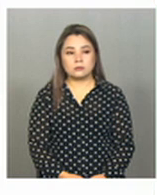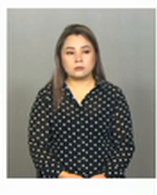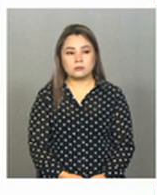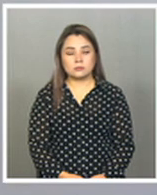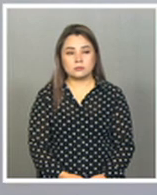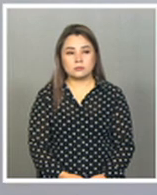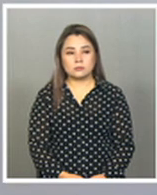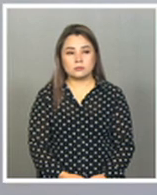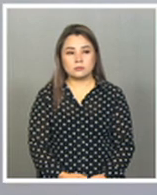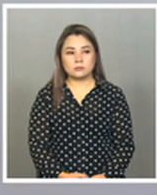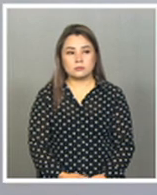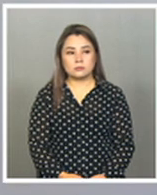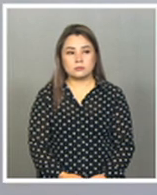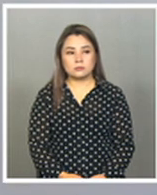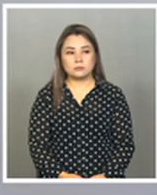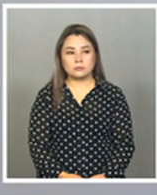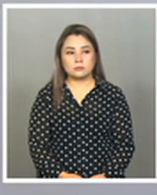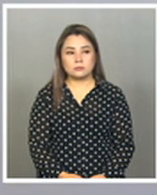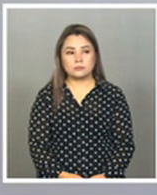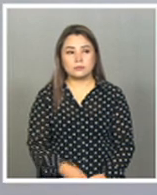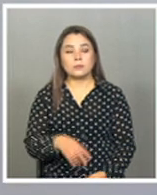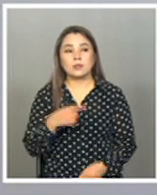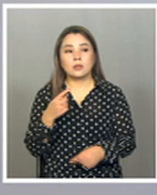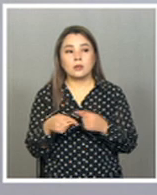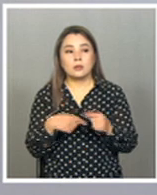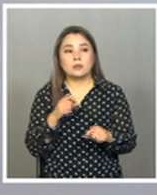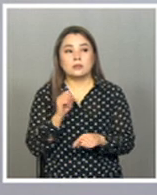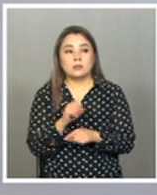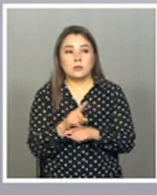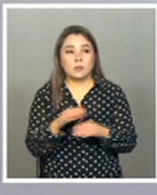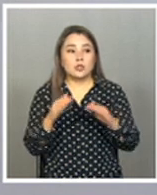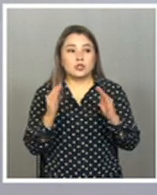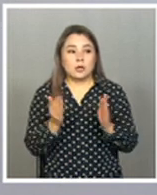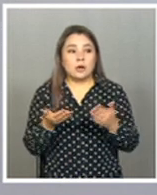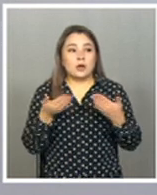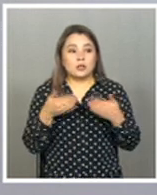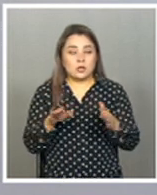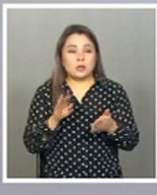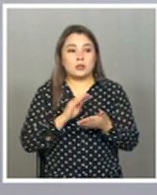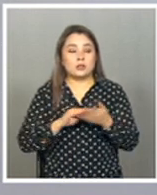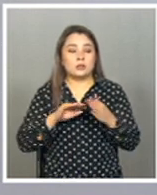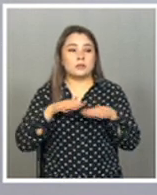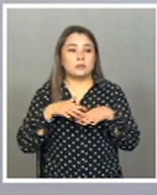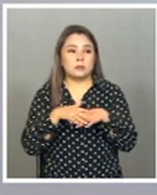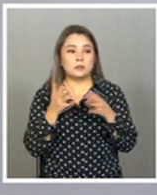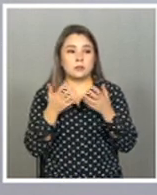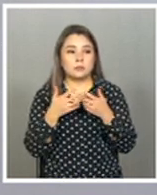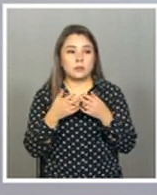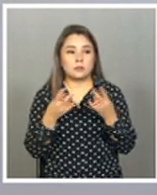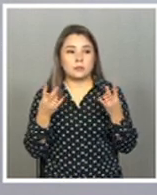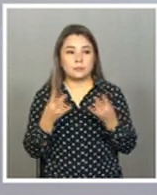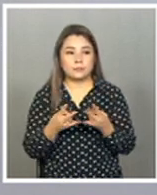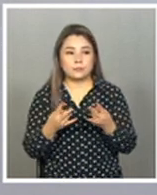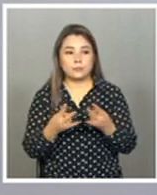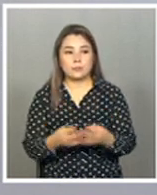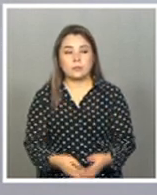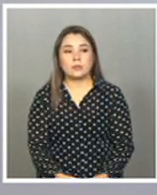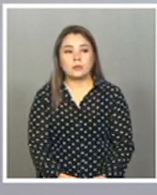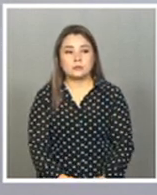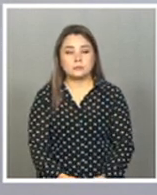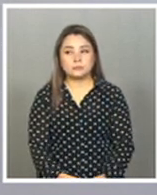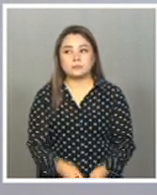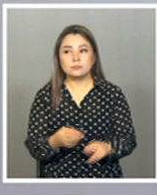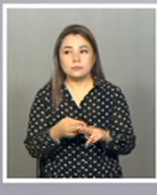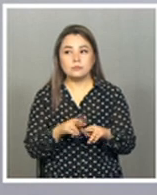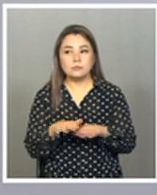екенбіз. Ал енді келесі тапсырма, жақшаны ашып өрнектің мәнін табыңыз. Бұл өрнектің мәнін табу